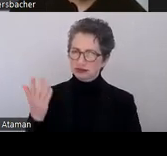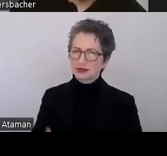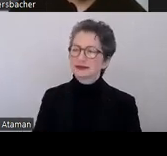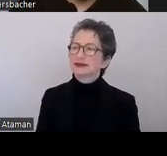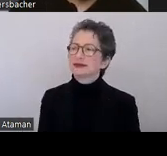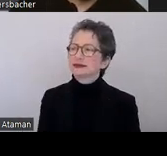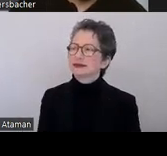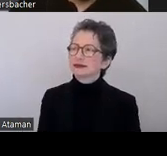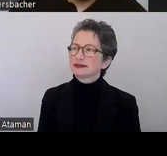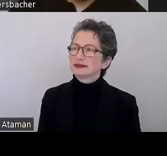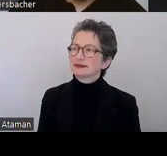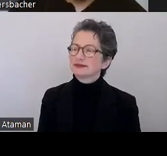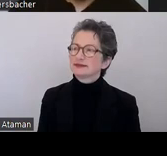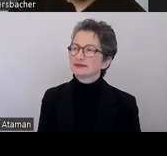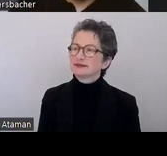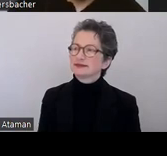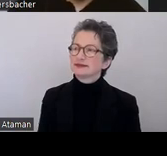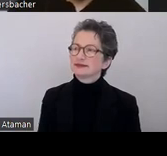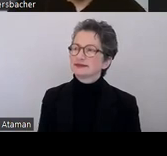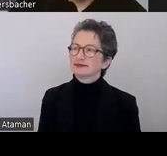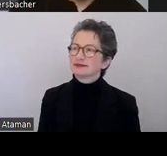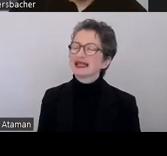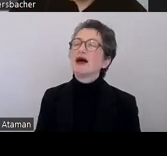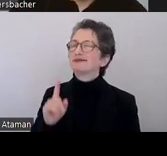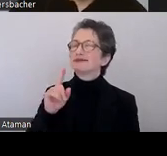neu. Muss in Chrome.